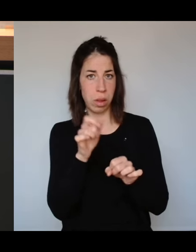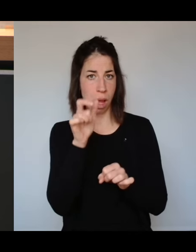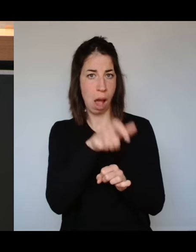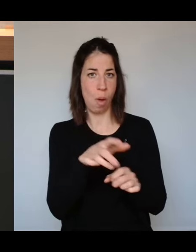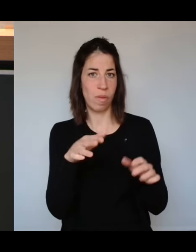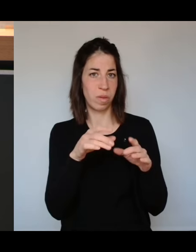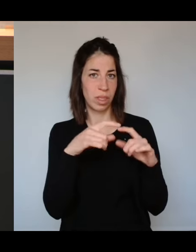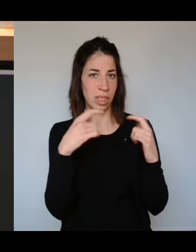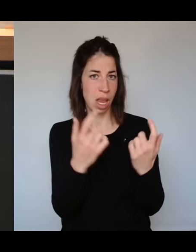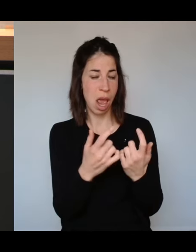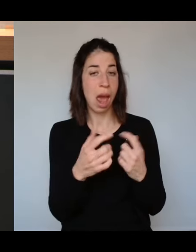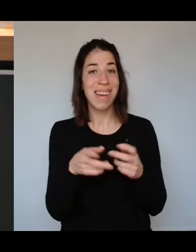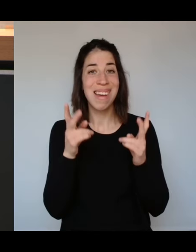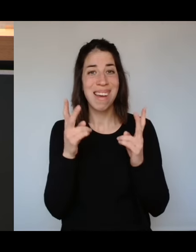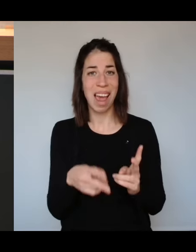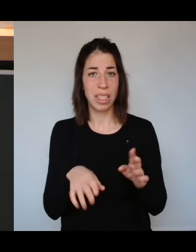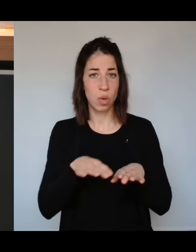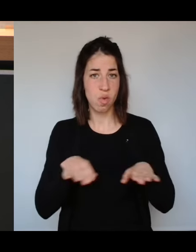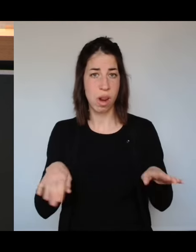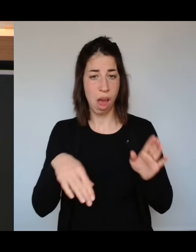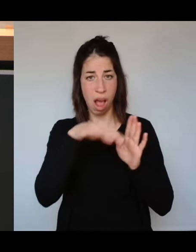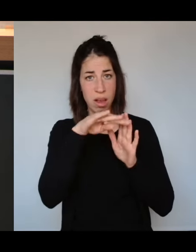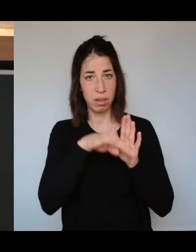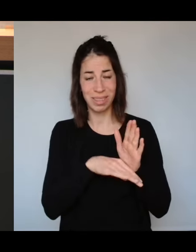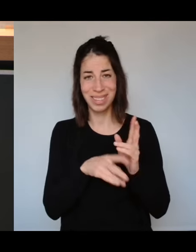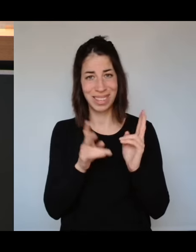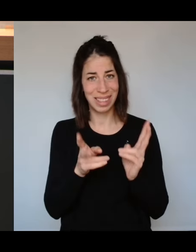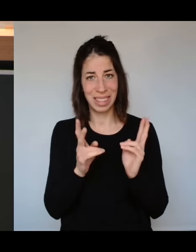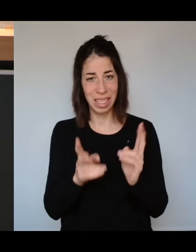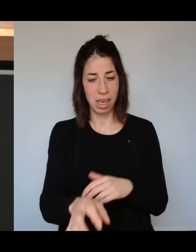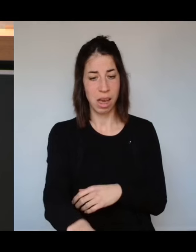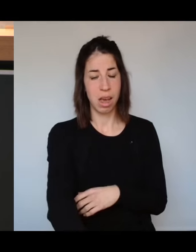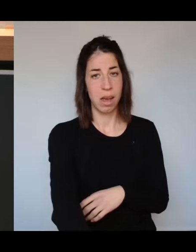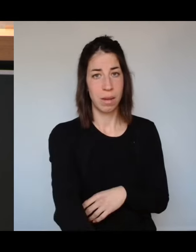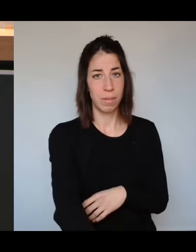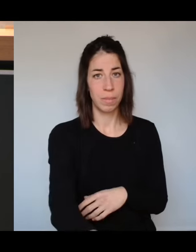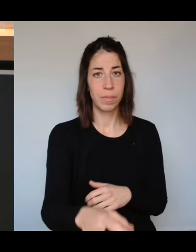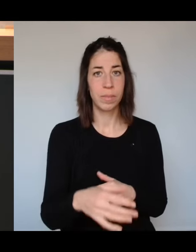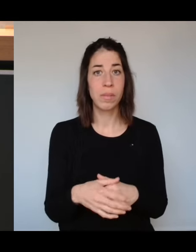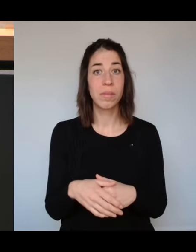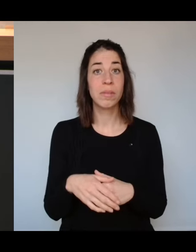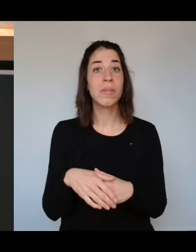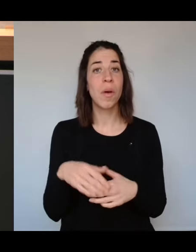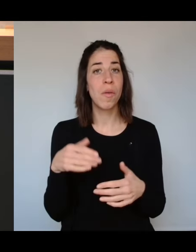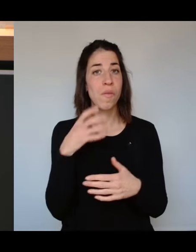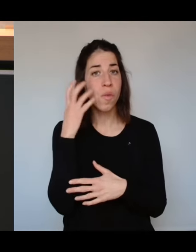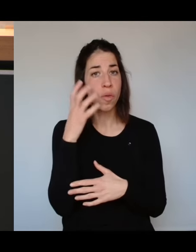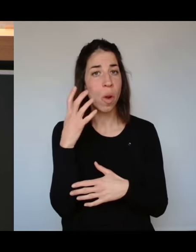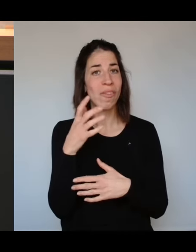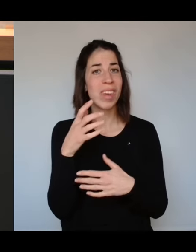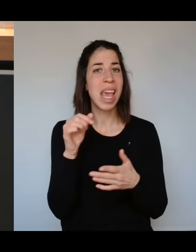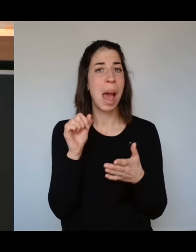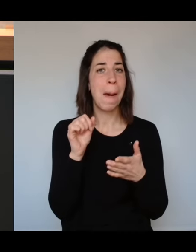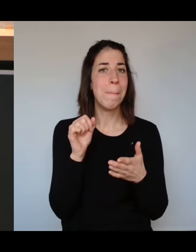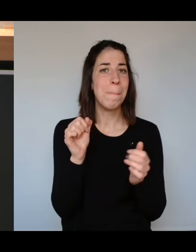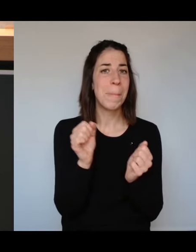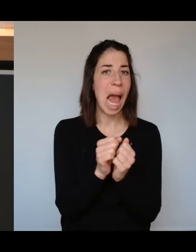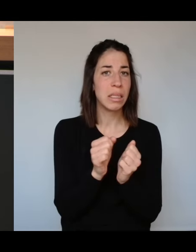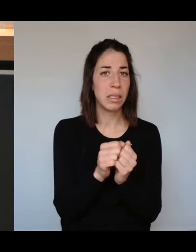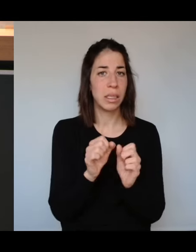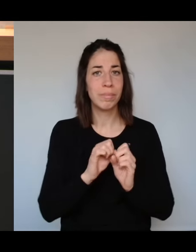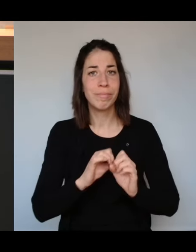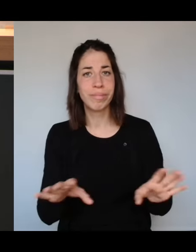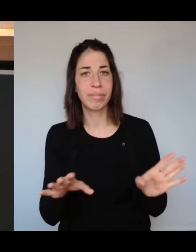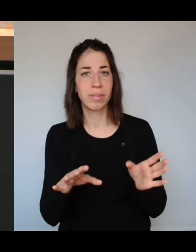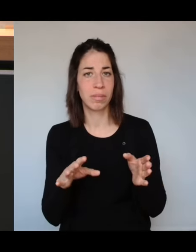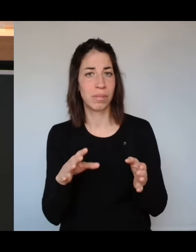man eigentlich der Presse folgt, hätte dieser Zaun oder Mauer oder was auch immer schon im Januar fast fertig sein müssen. Und mittlerweile